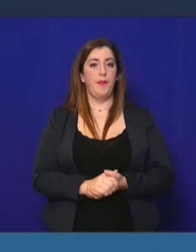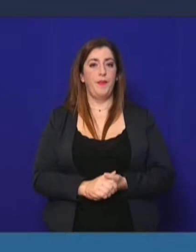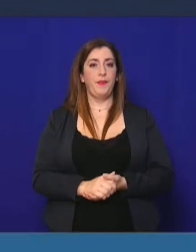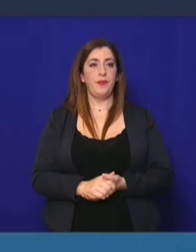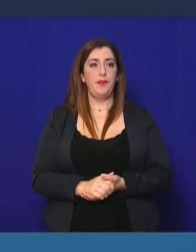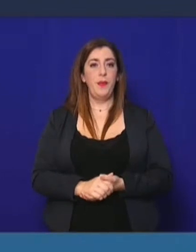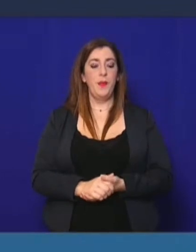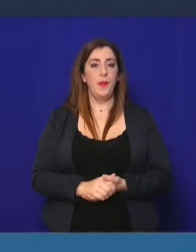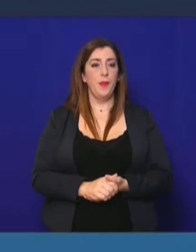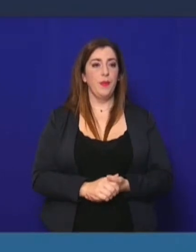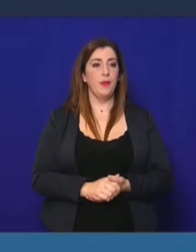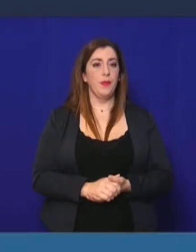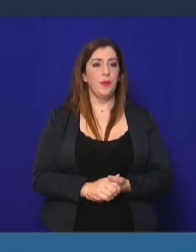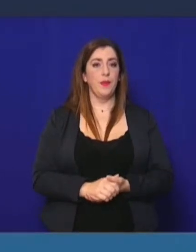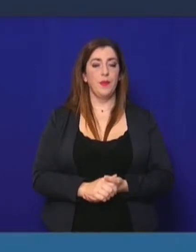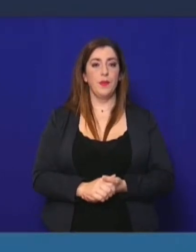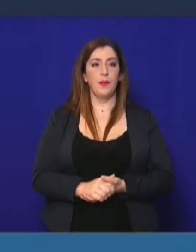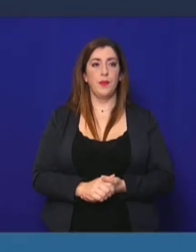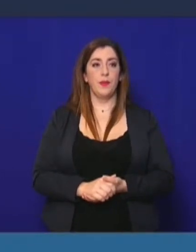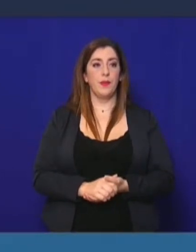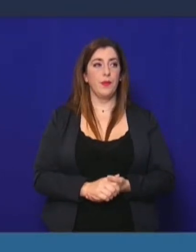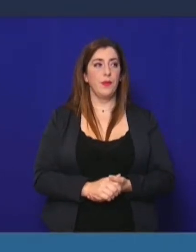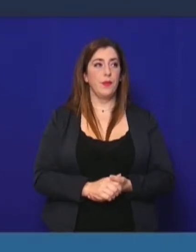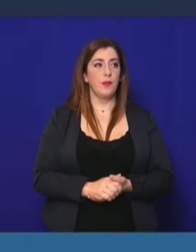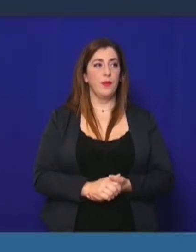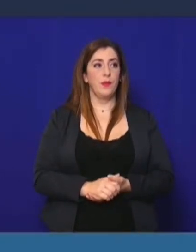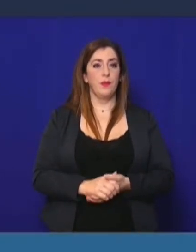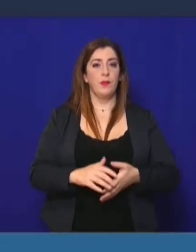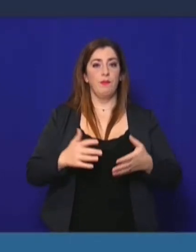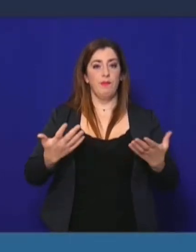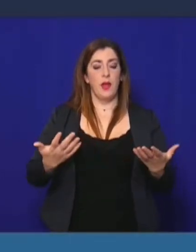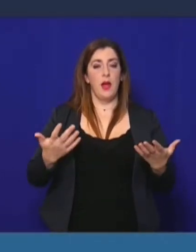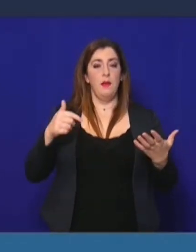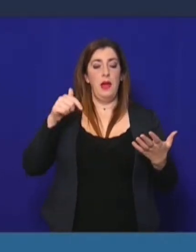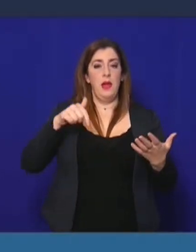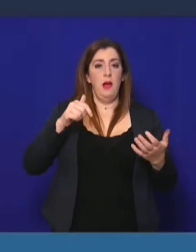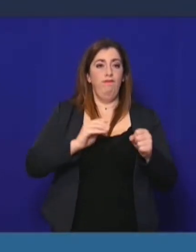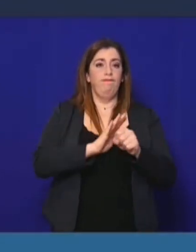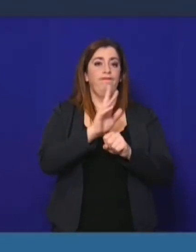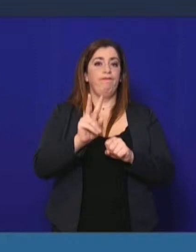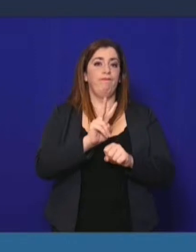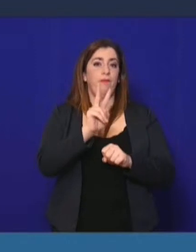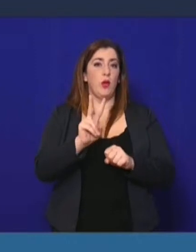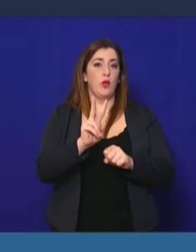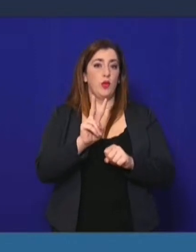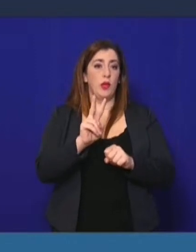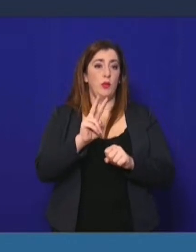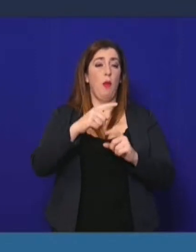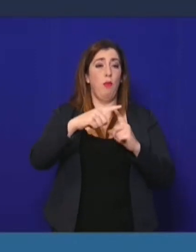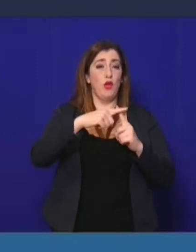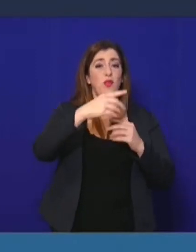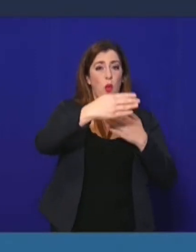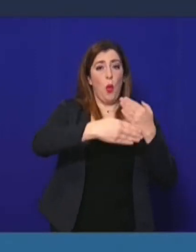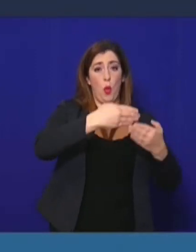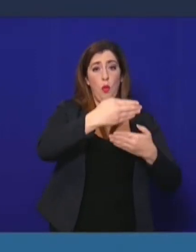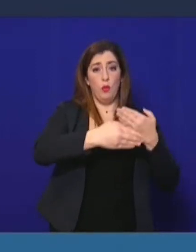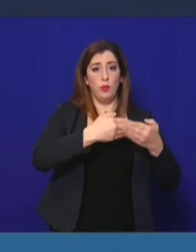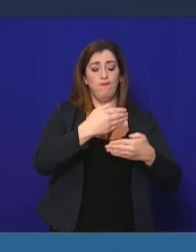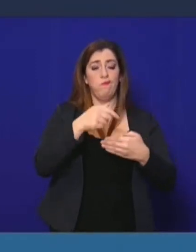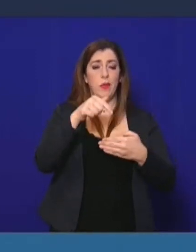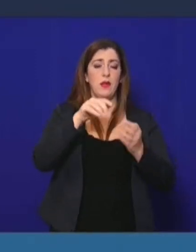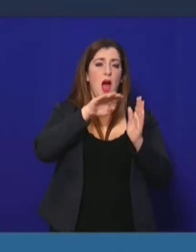Il-każijiet ta' COVID li huwa attiv huwa issa bħalma rajna nżilna, kellna sitwazzjonijiet fejn kellna l fuq